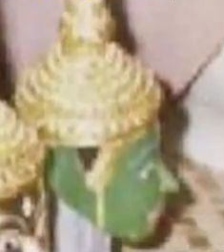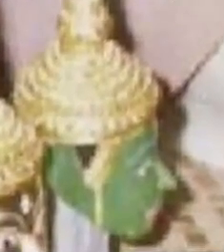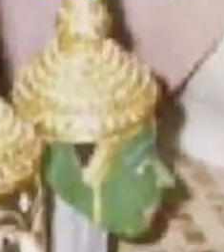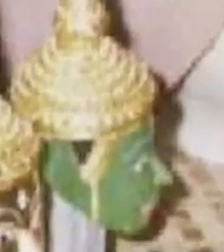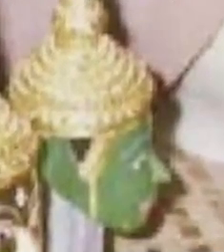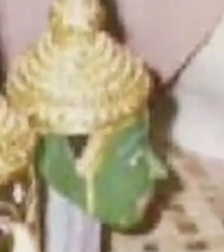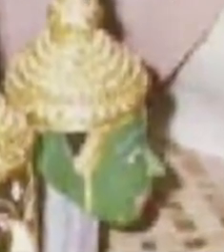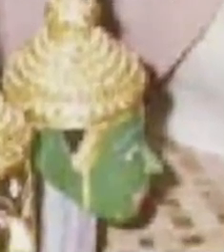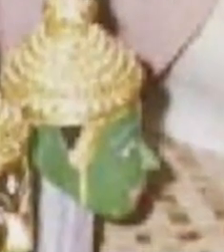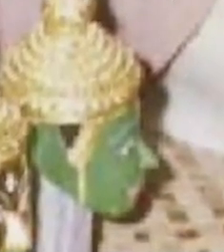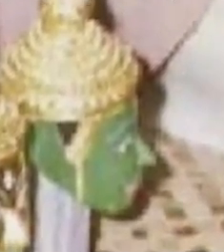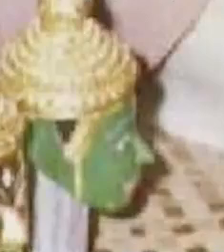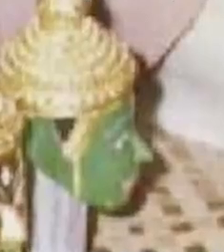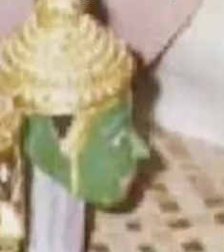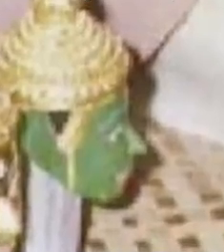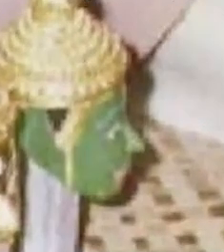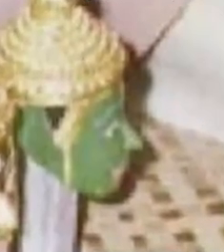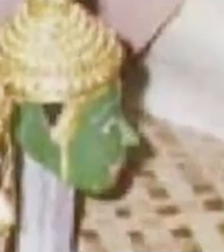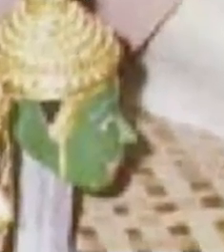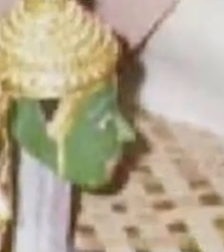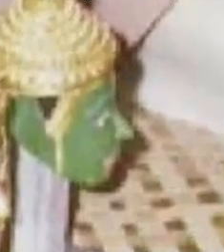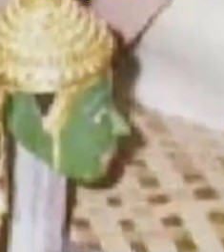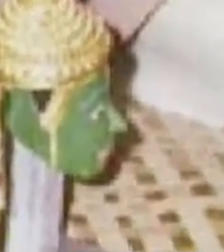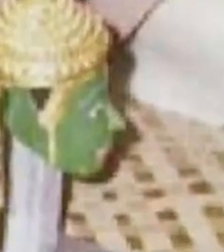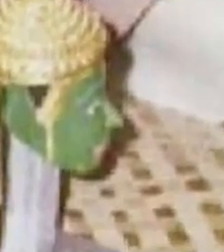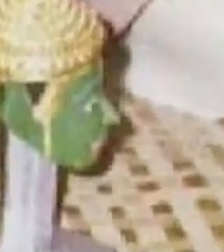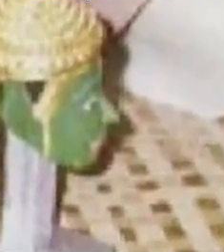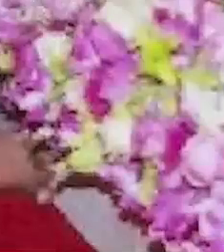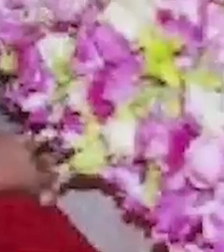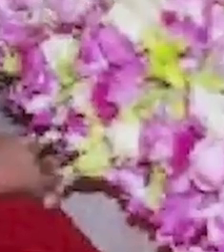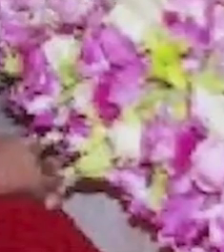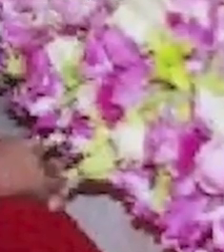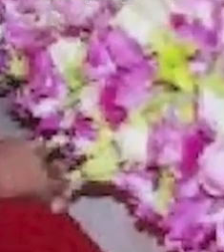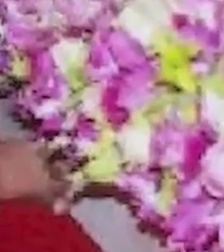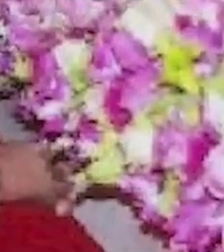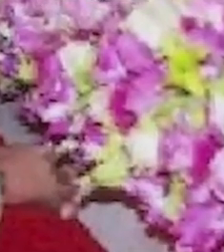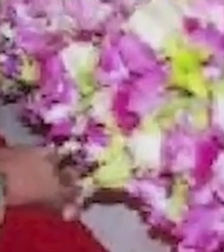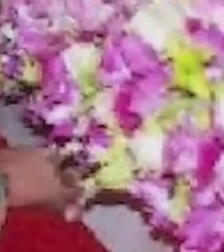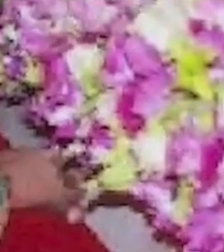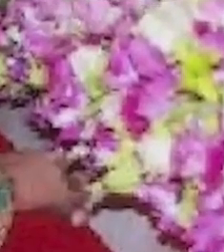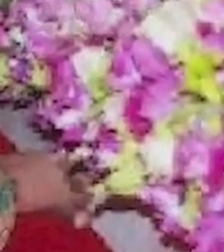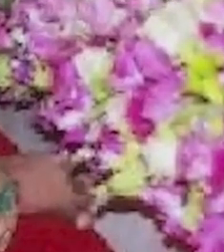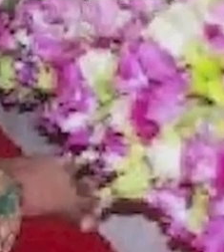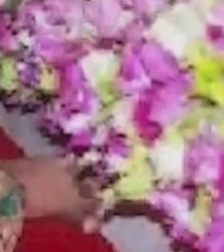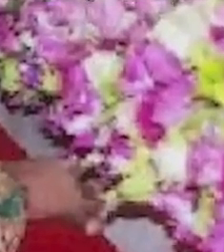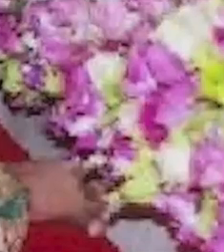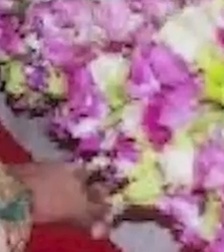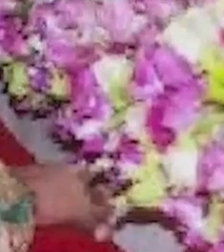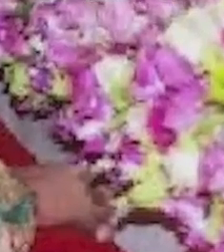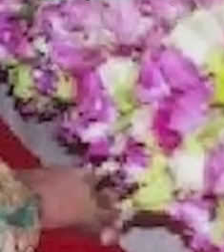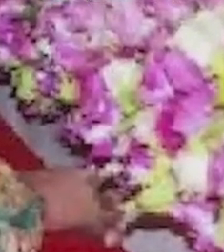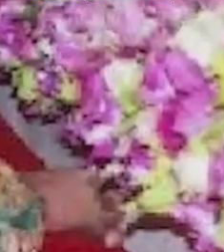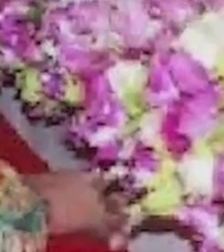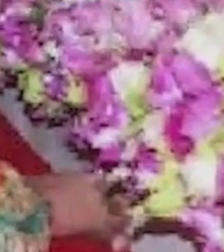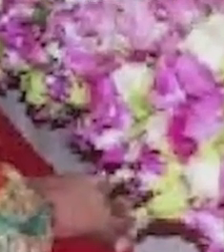ชาติได้ชื่นชมความงดงามของศิลปะดั้งเดิมนะครับของไทยหลากหลายแขนงนะครับในการแสดงโขนนเป็นความโชคดีของคน